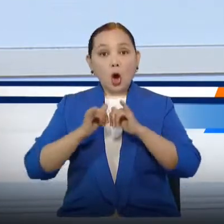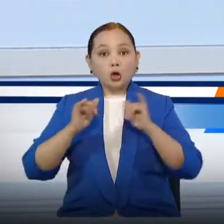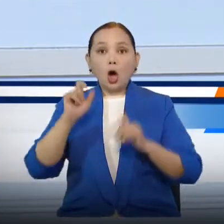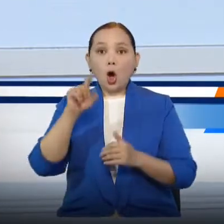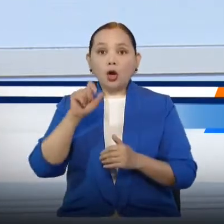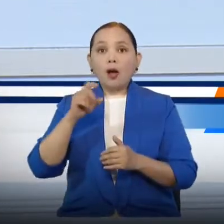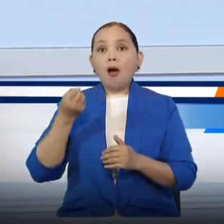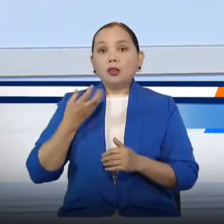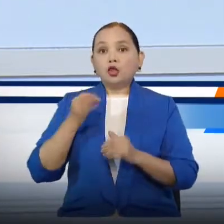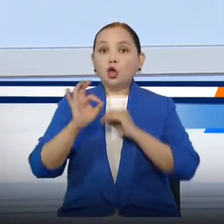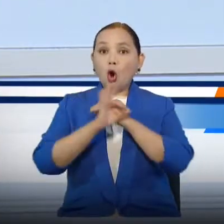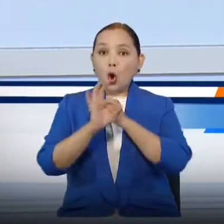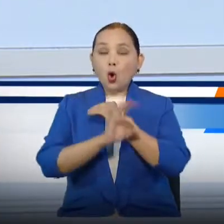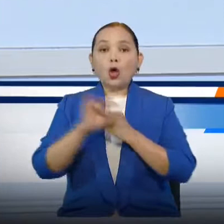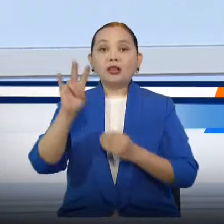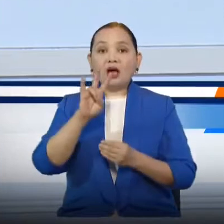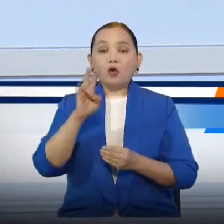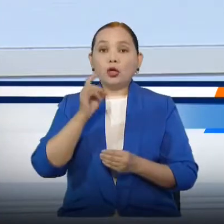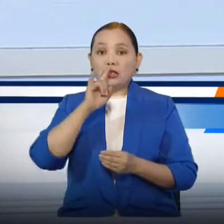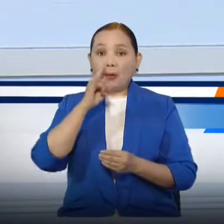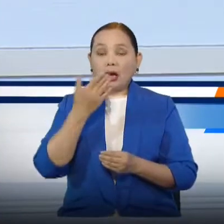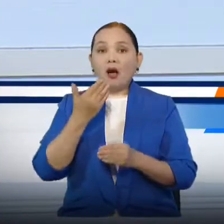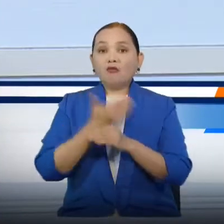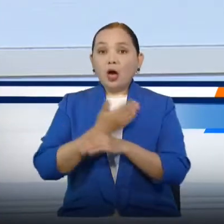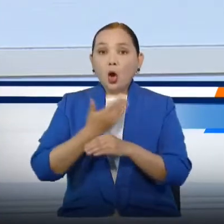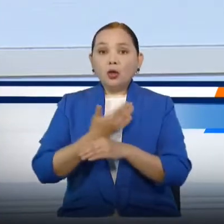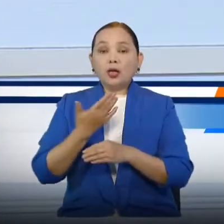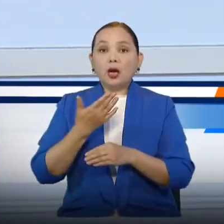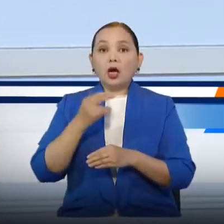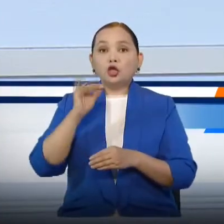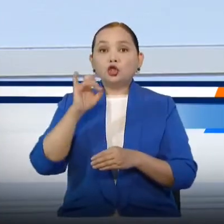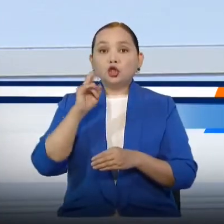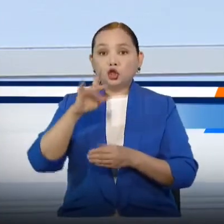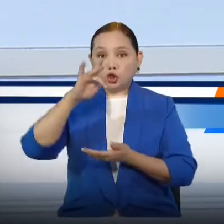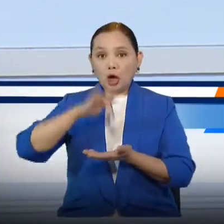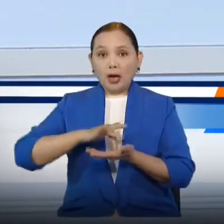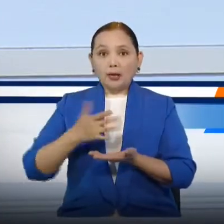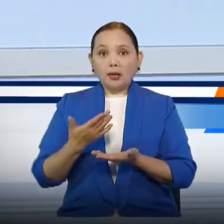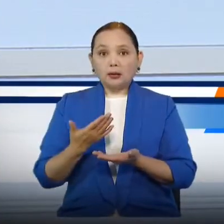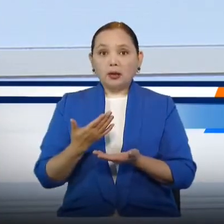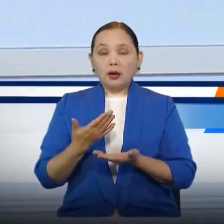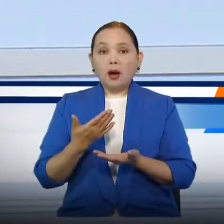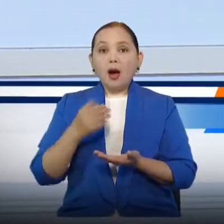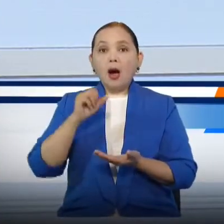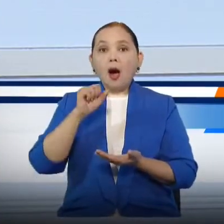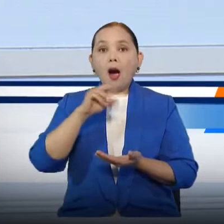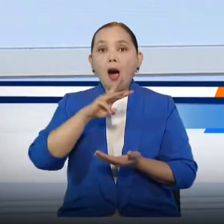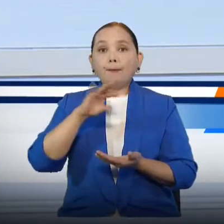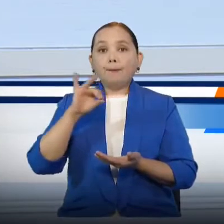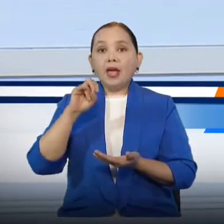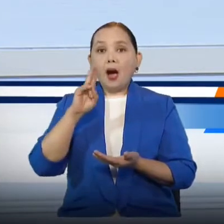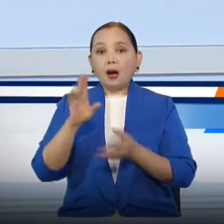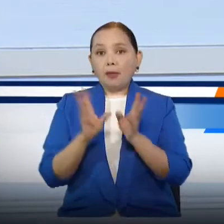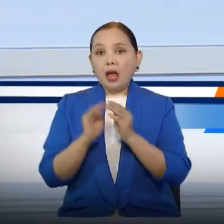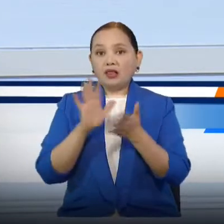Olmaliq, Andijon, Qo'qon, Navoiy, Samarqand, Farg'ona, Chirchiq shaharlarida amiyak bilan ifloslanish